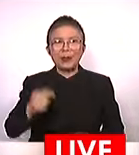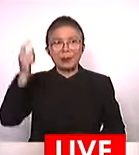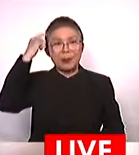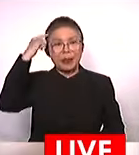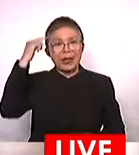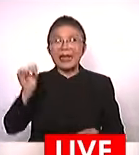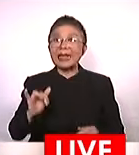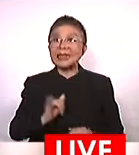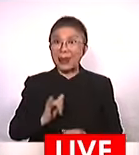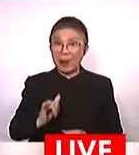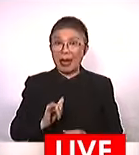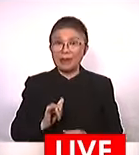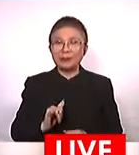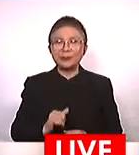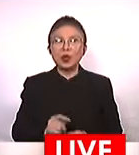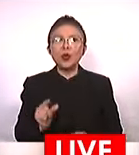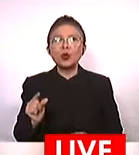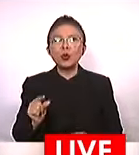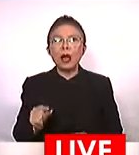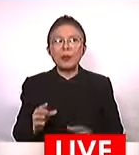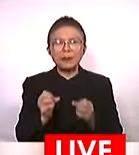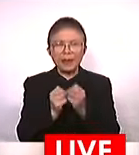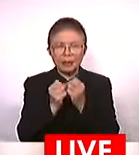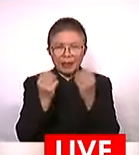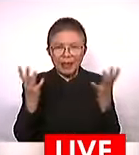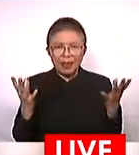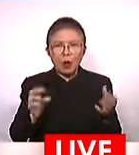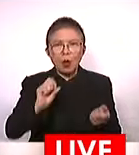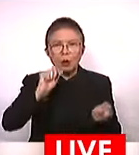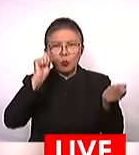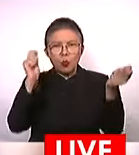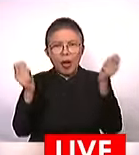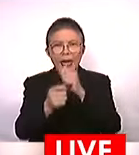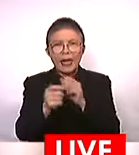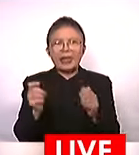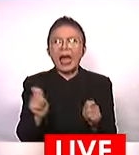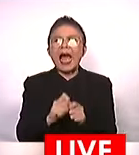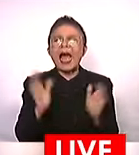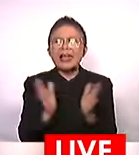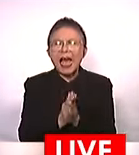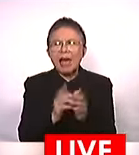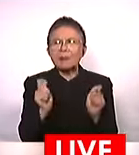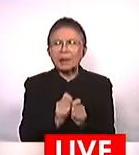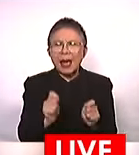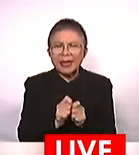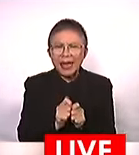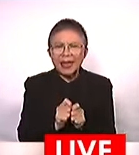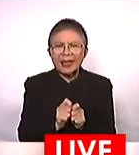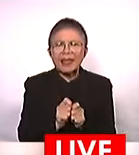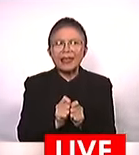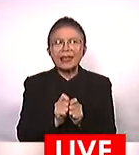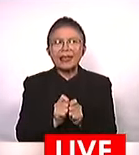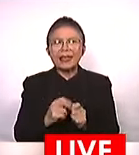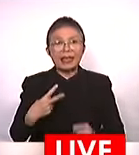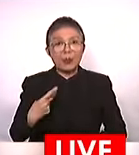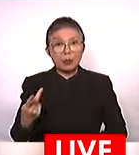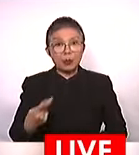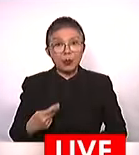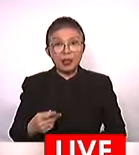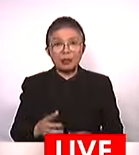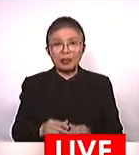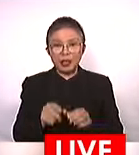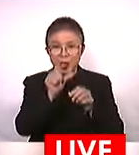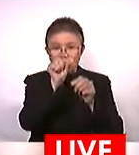pemikiran yang sama untuk terwujudnya perubahan dan perbaikan bahkan kami berdua